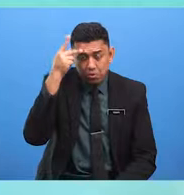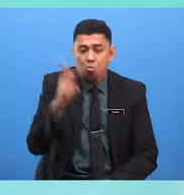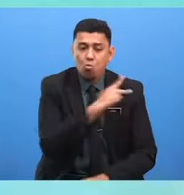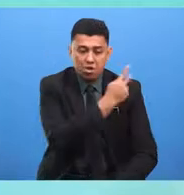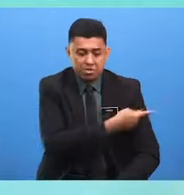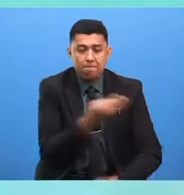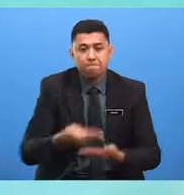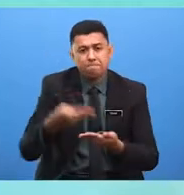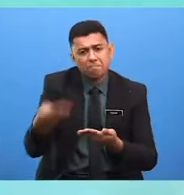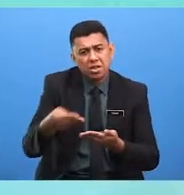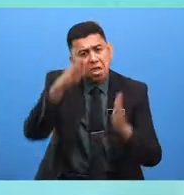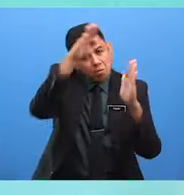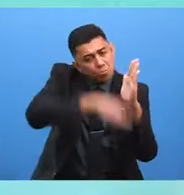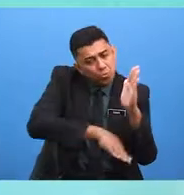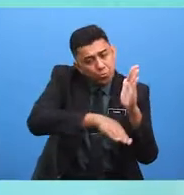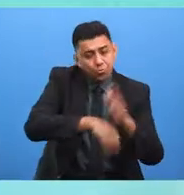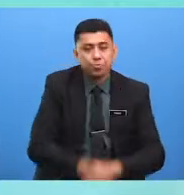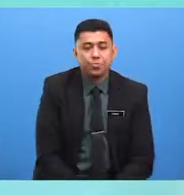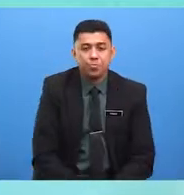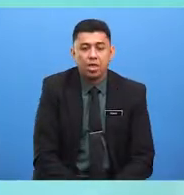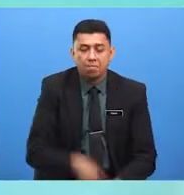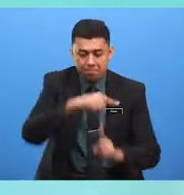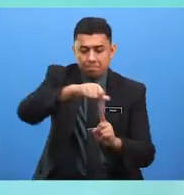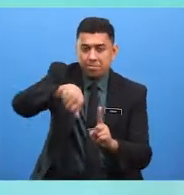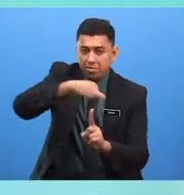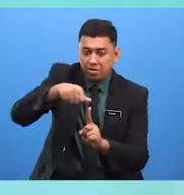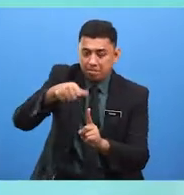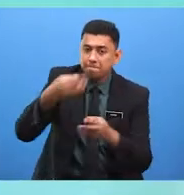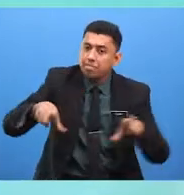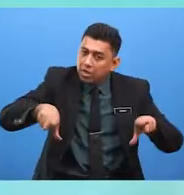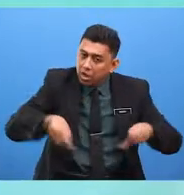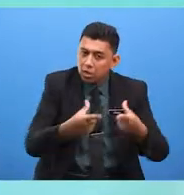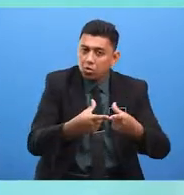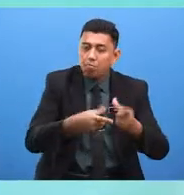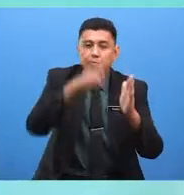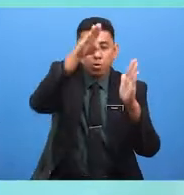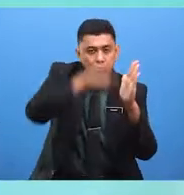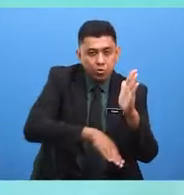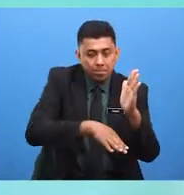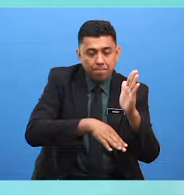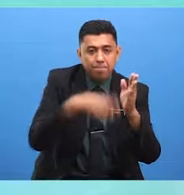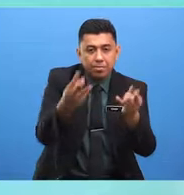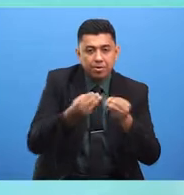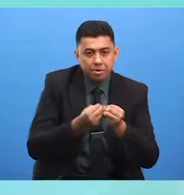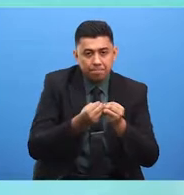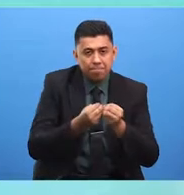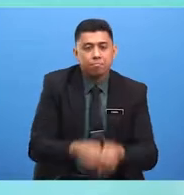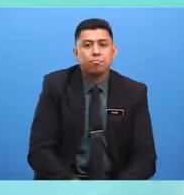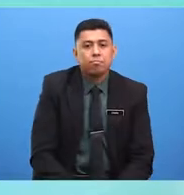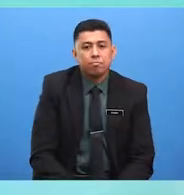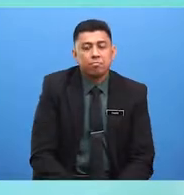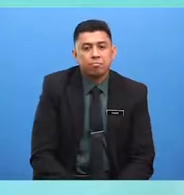apabila berlaku penurunan permintaan tingkat harga barang yang cenderung menurun